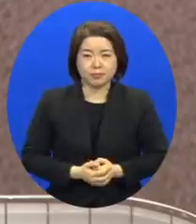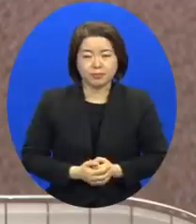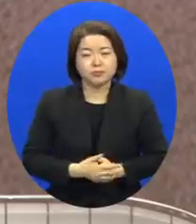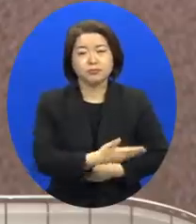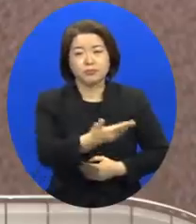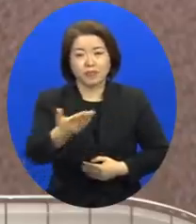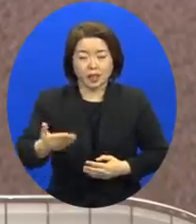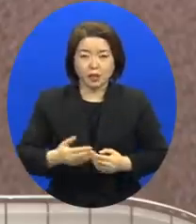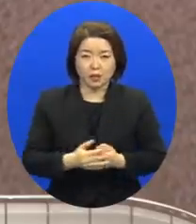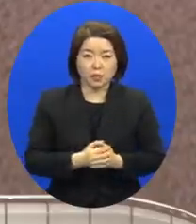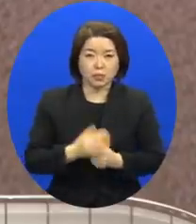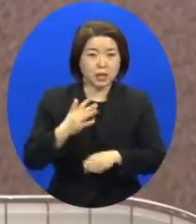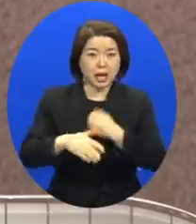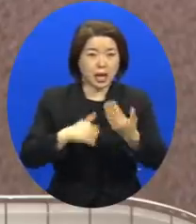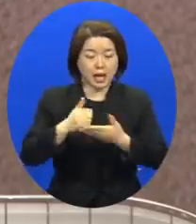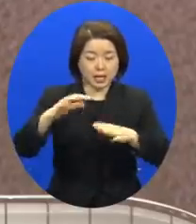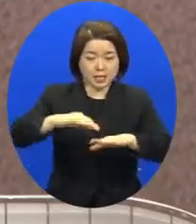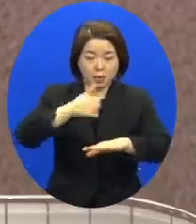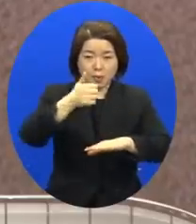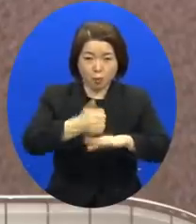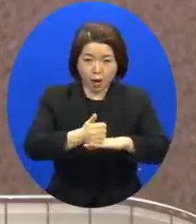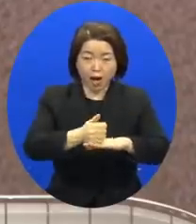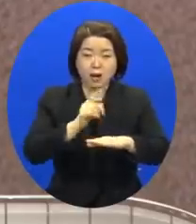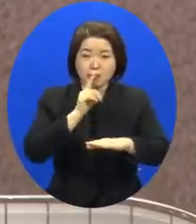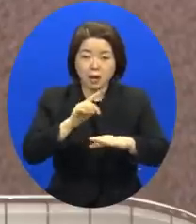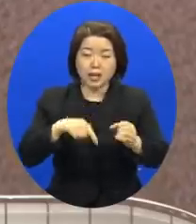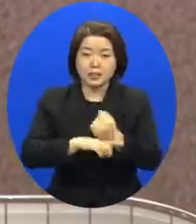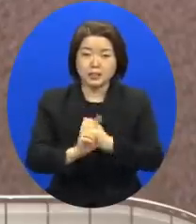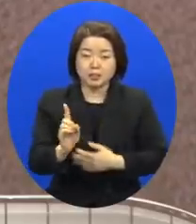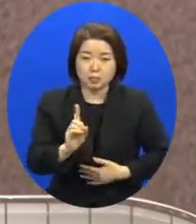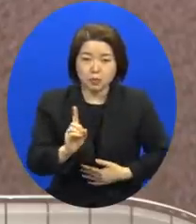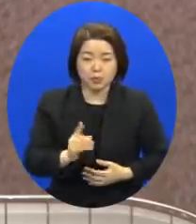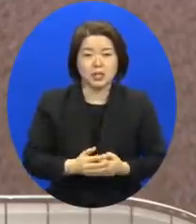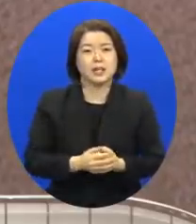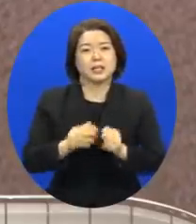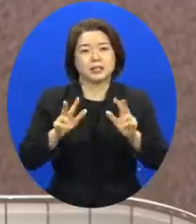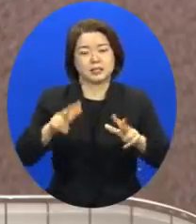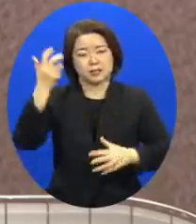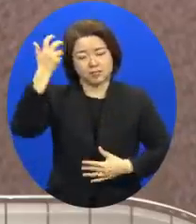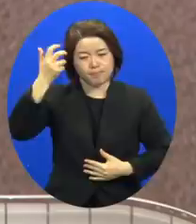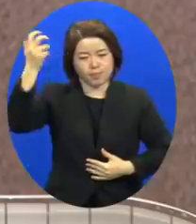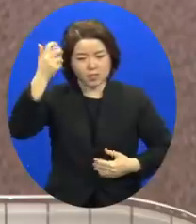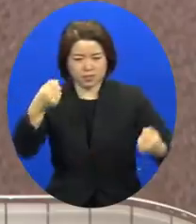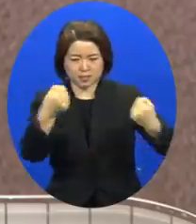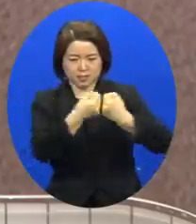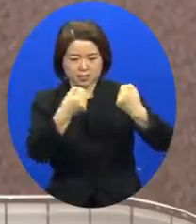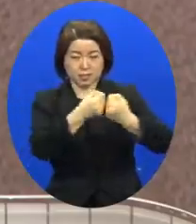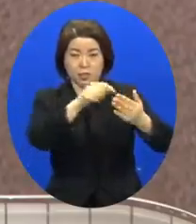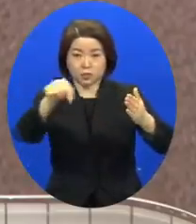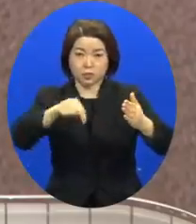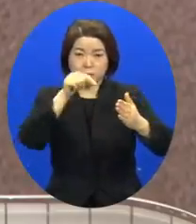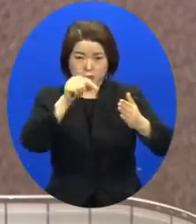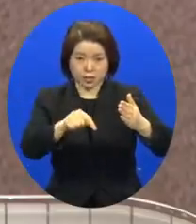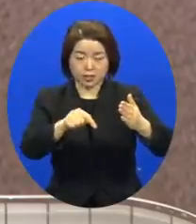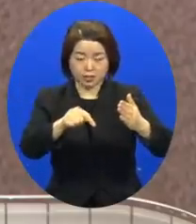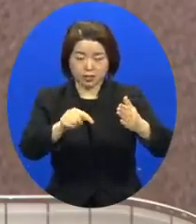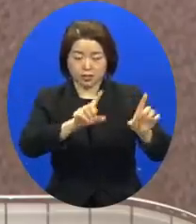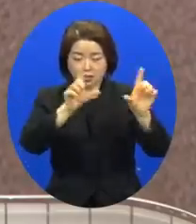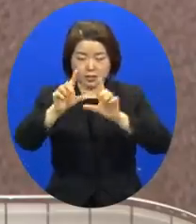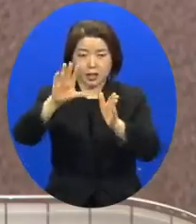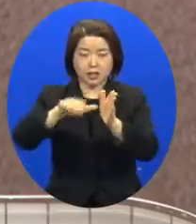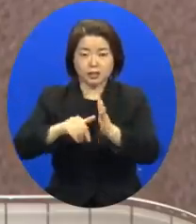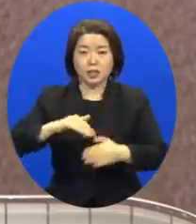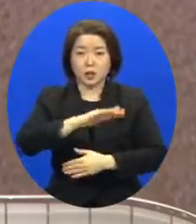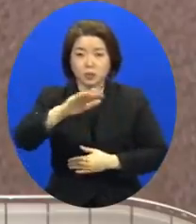여러분 하나님이 왕이 싫어하는 말은 지금 영적인 전쟁터 속에서 사는 우리들에게 있어서